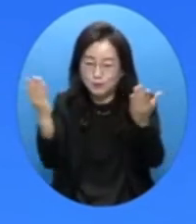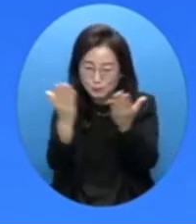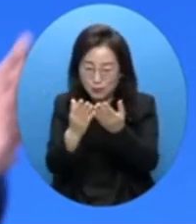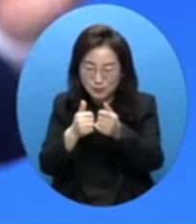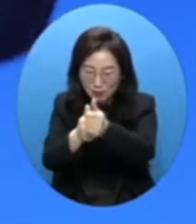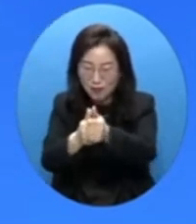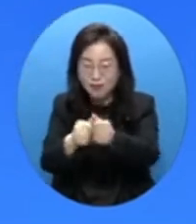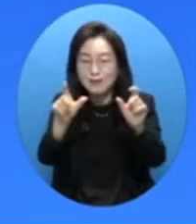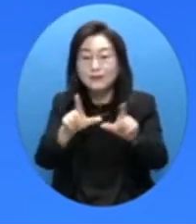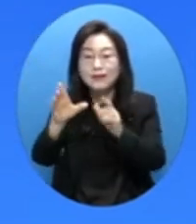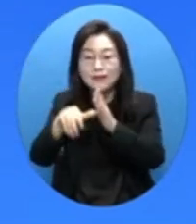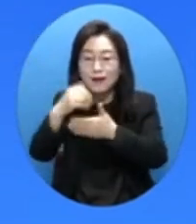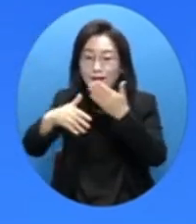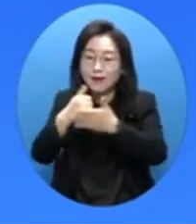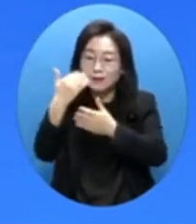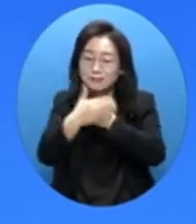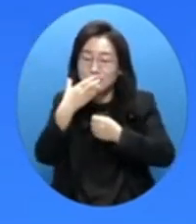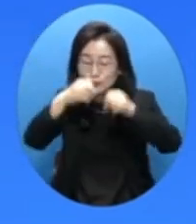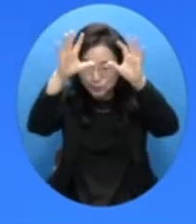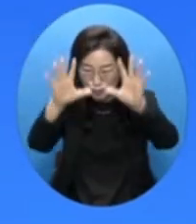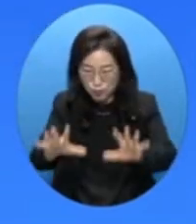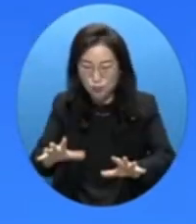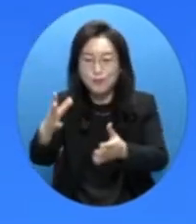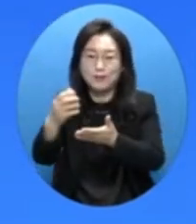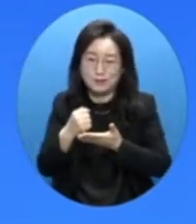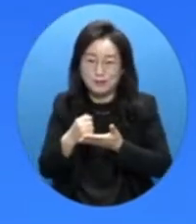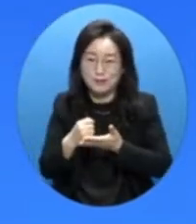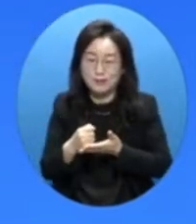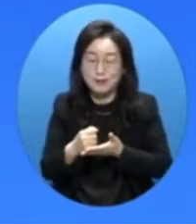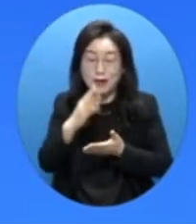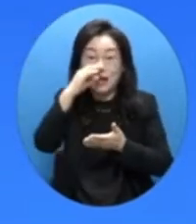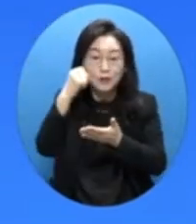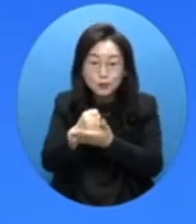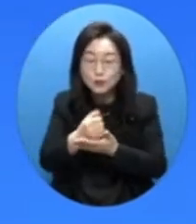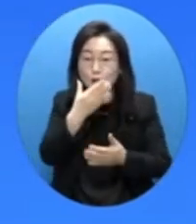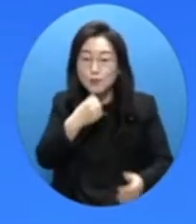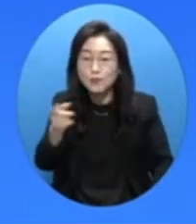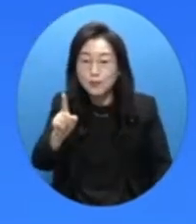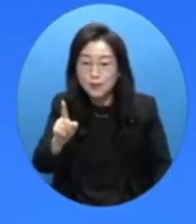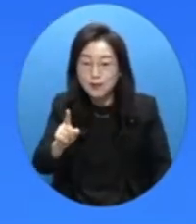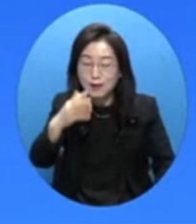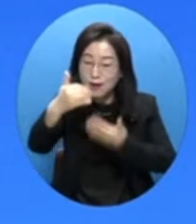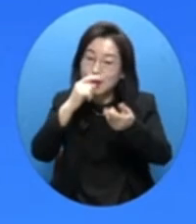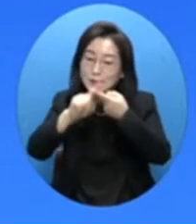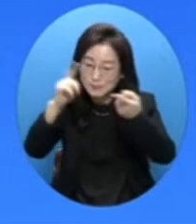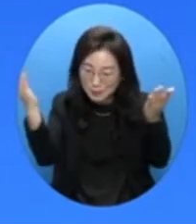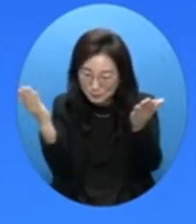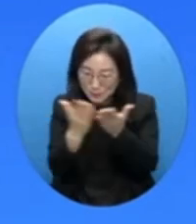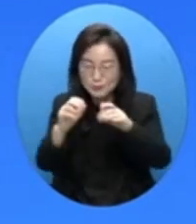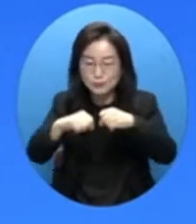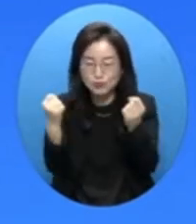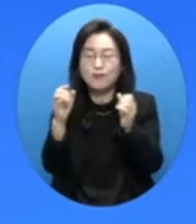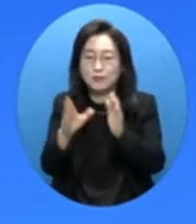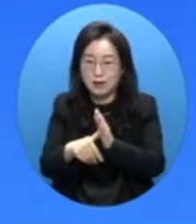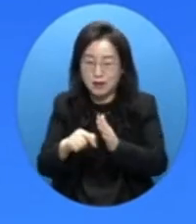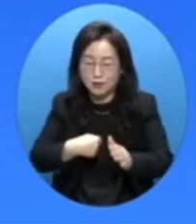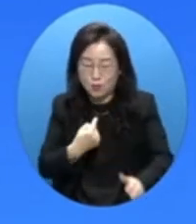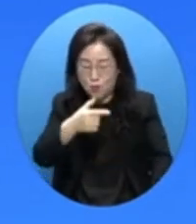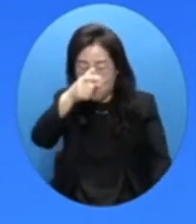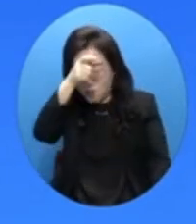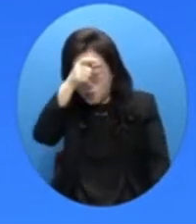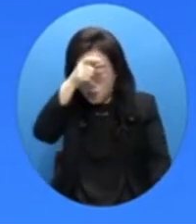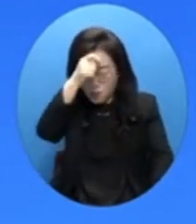살아갈 때 하나님의 은혜와 축복이 임하게 됩니다 형통의 범은 말씀에 순종할 때 우리에게 다가오는 것입니다 내뜰과 내고 있도록